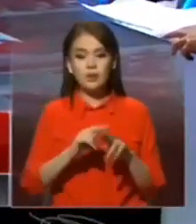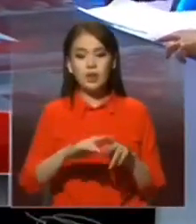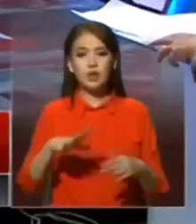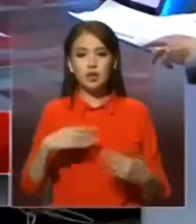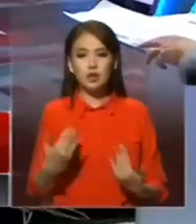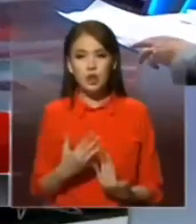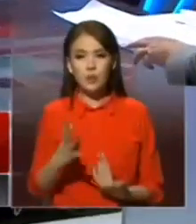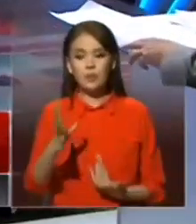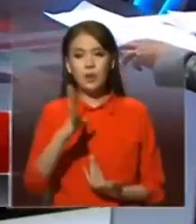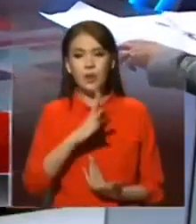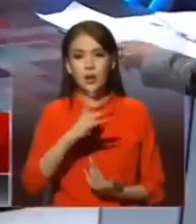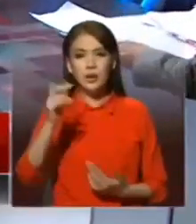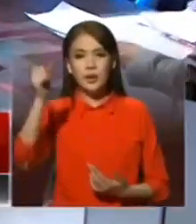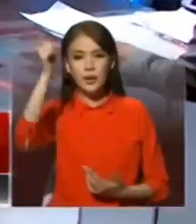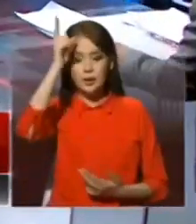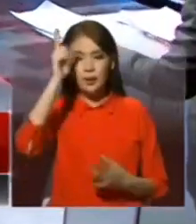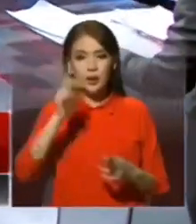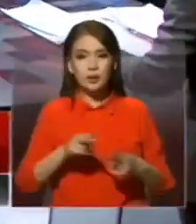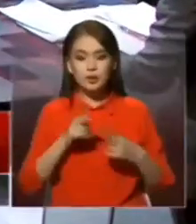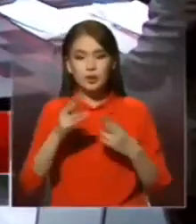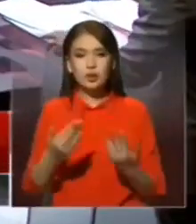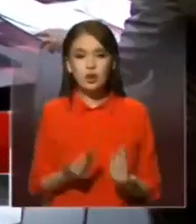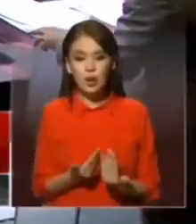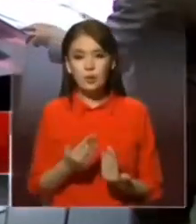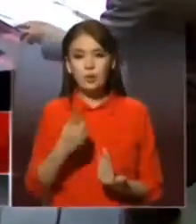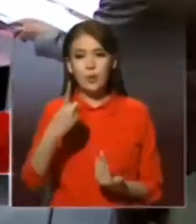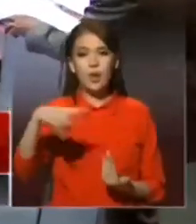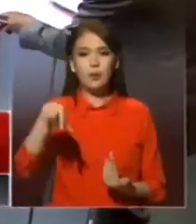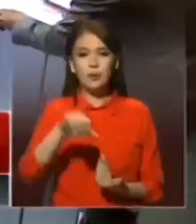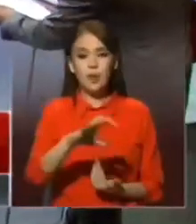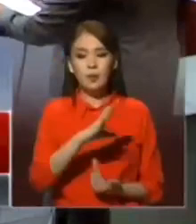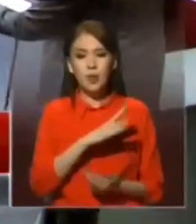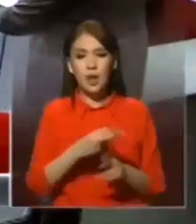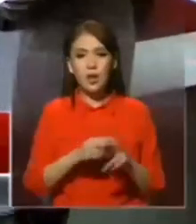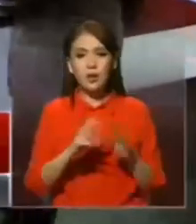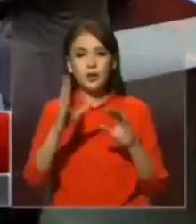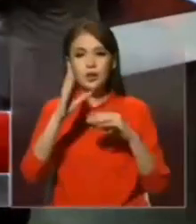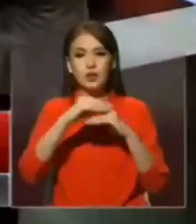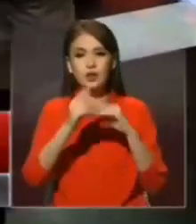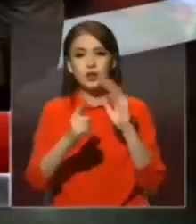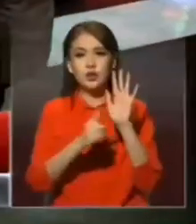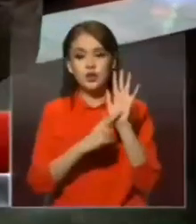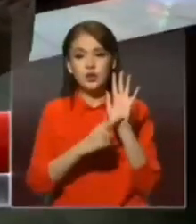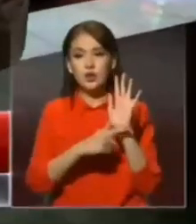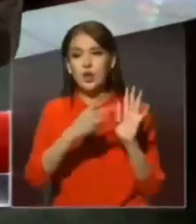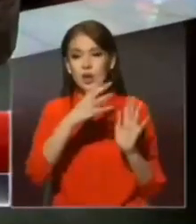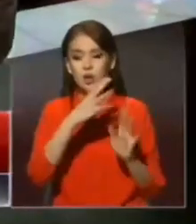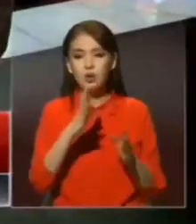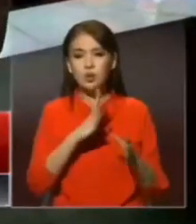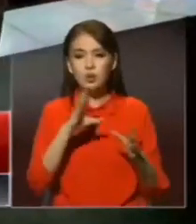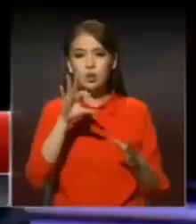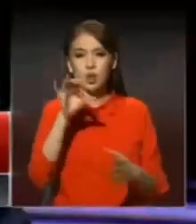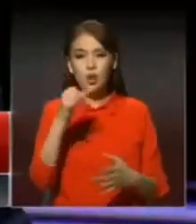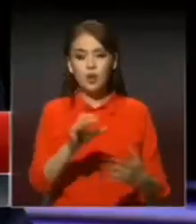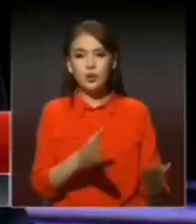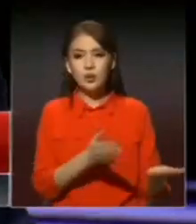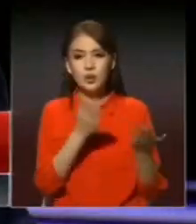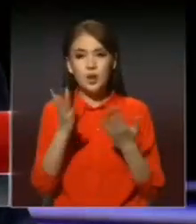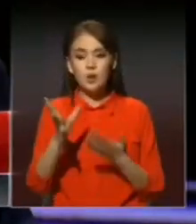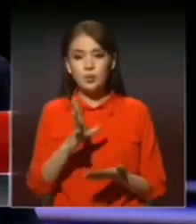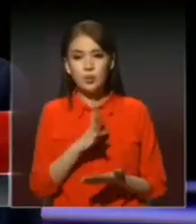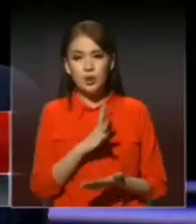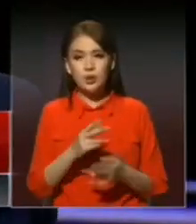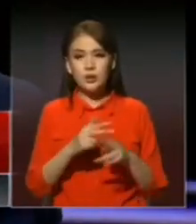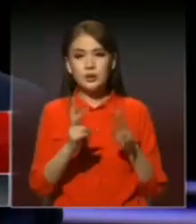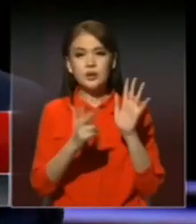барды. Германияға барса қонаққа бір аптаға, сөйтіп оны кешкі сағат 7-ге тойға шақырған. Тойға шақырды да ол кісі енді қайтсын,